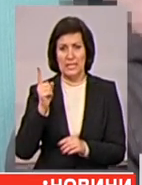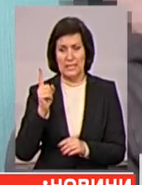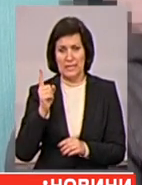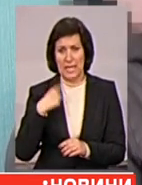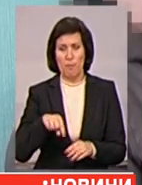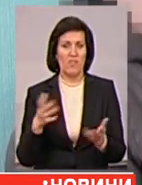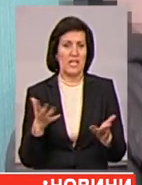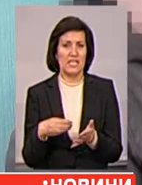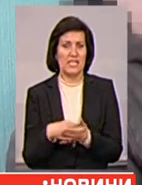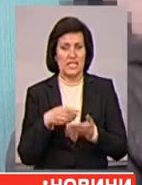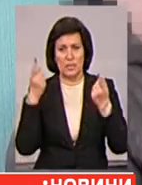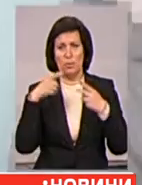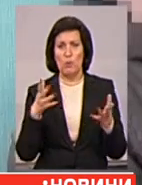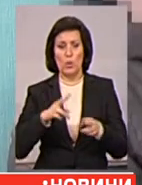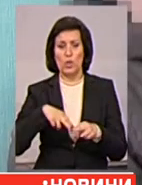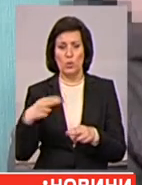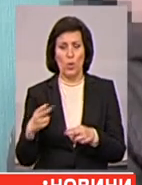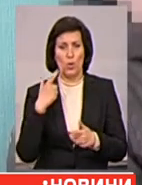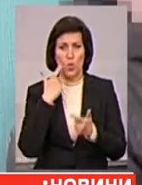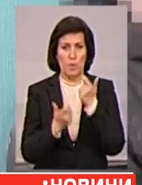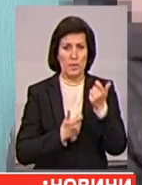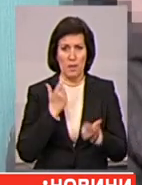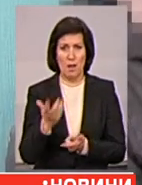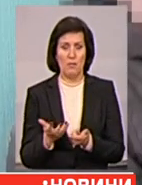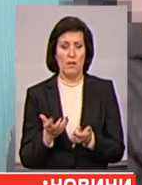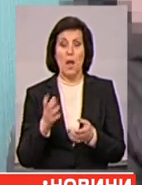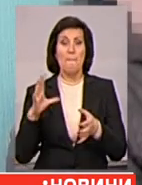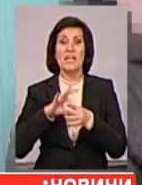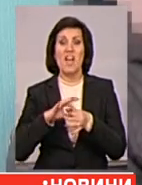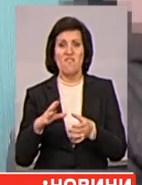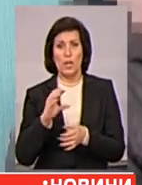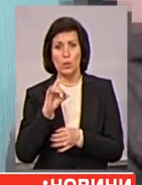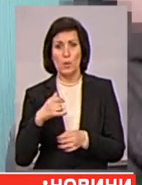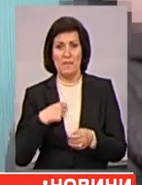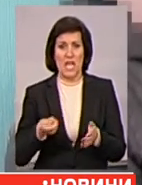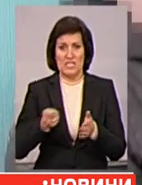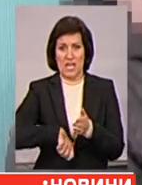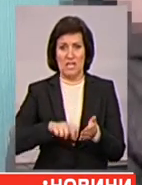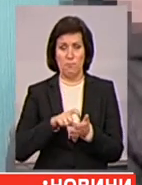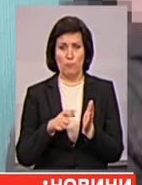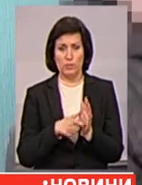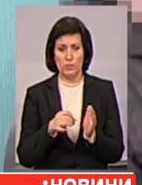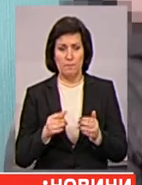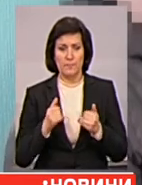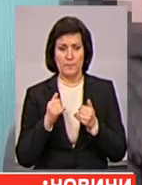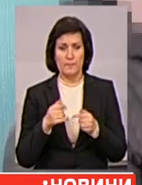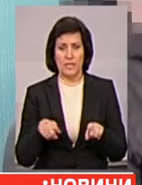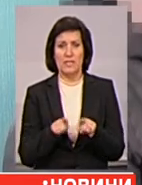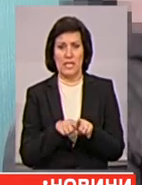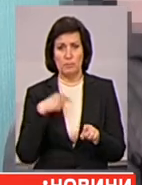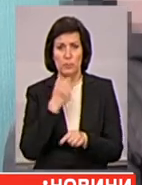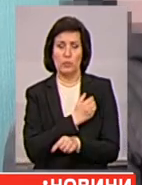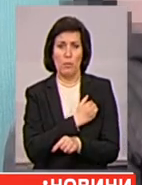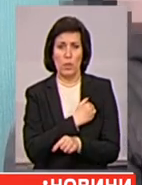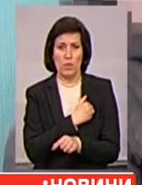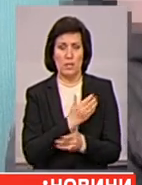якісь гроші, придумав якийсь долг, приковав Юру, а мене закрив приміщення. Видать, таким способом